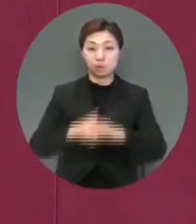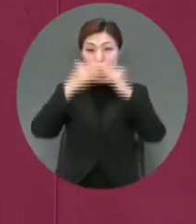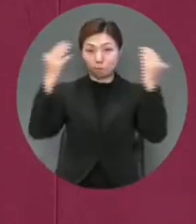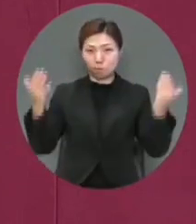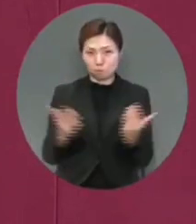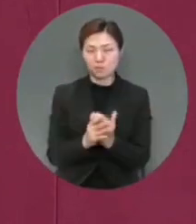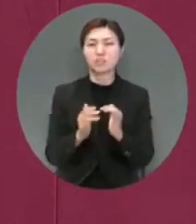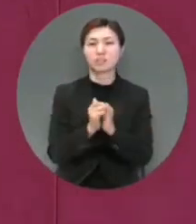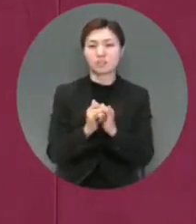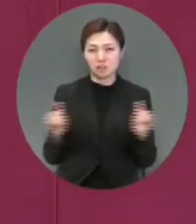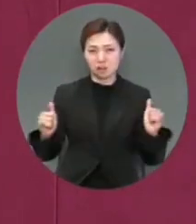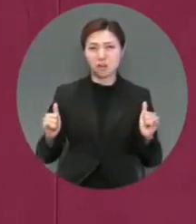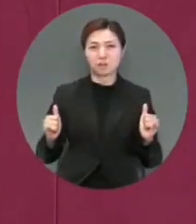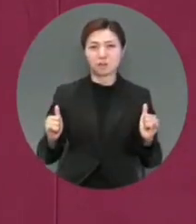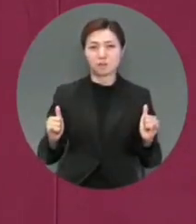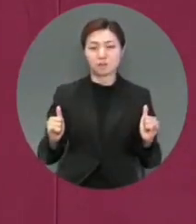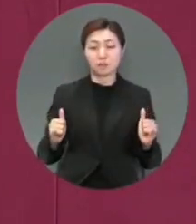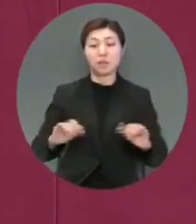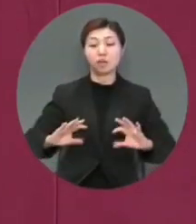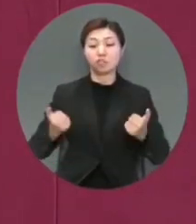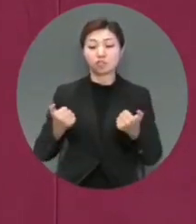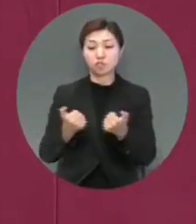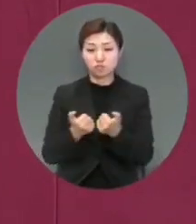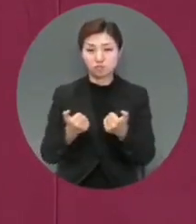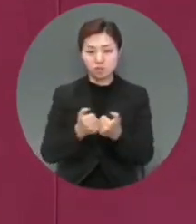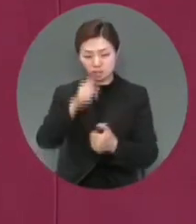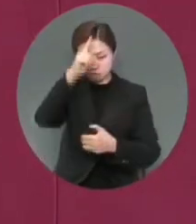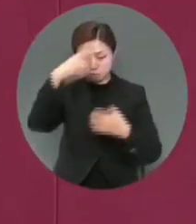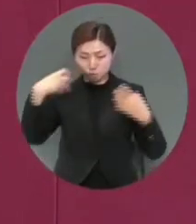국민과 함께 위기 극복과